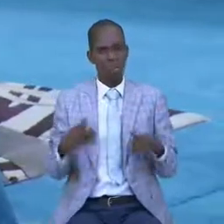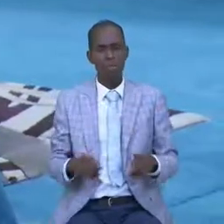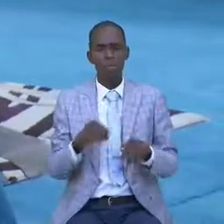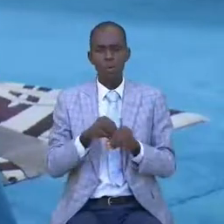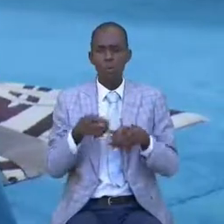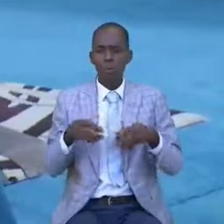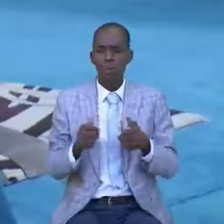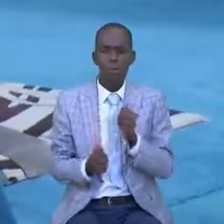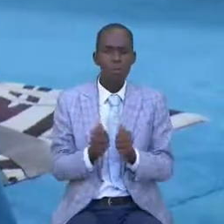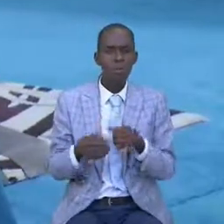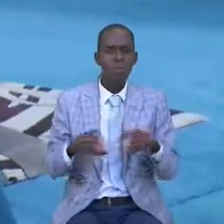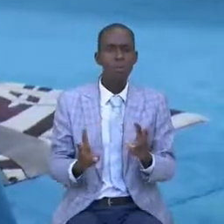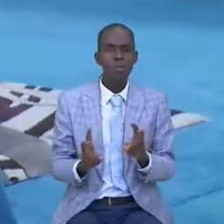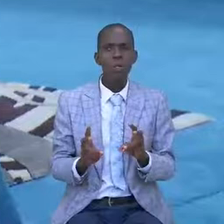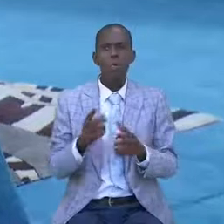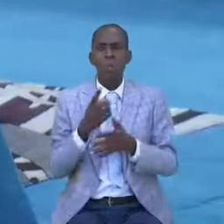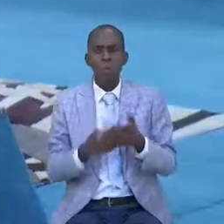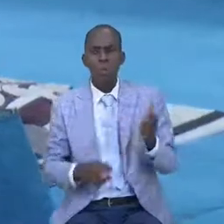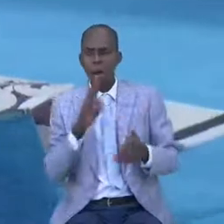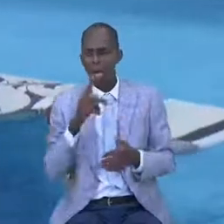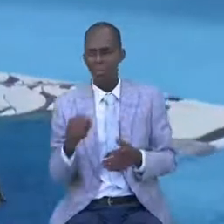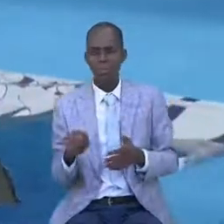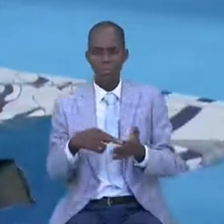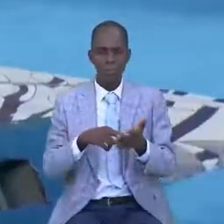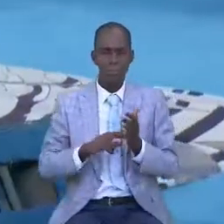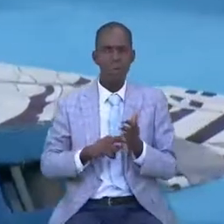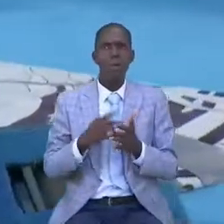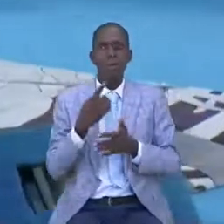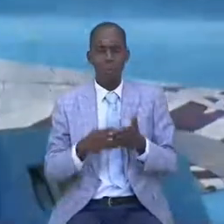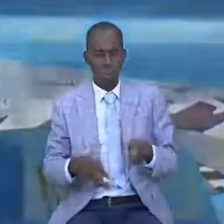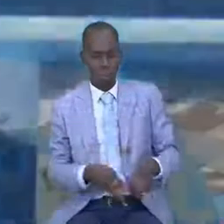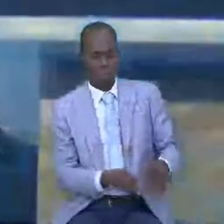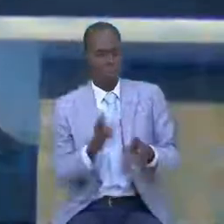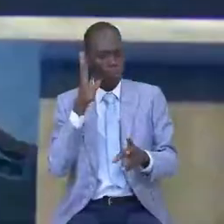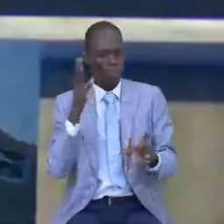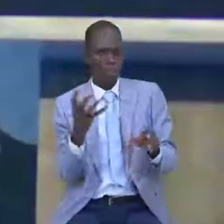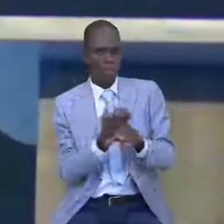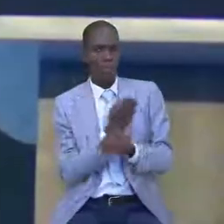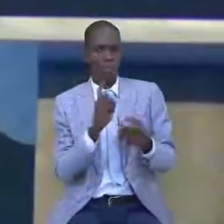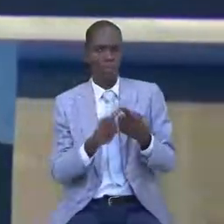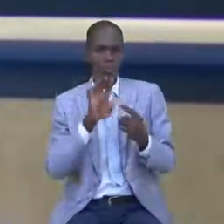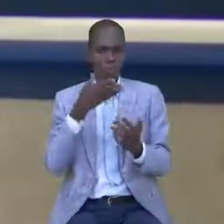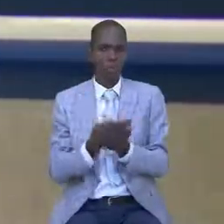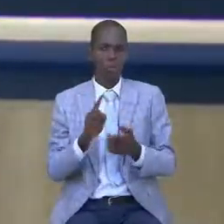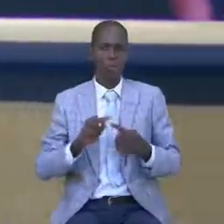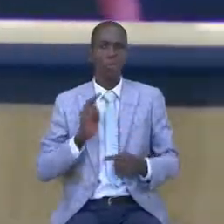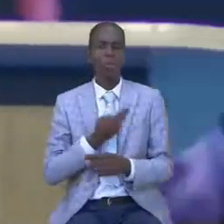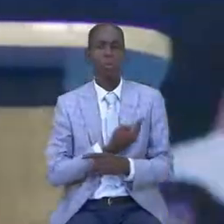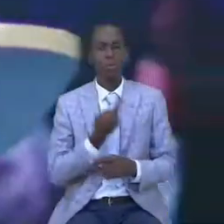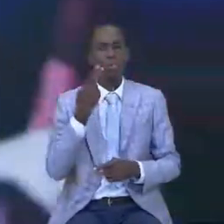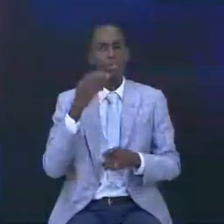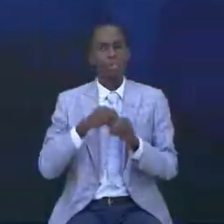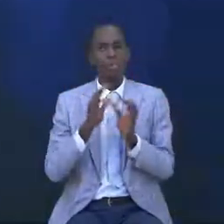exploits innombrables. Comment cela va-t-il se passer? De quelle manière? Quels moyens? Et quel